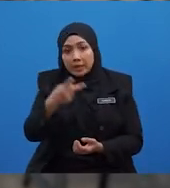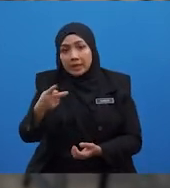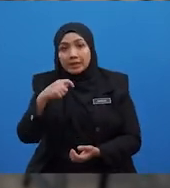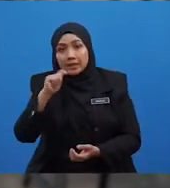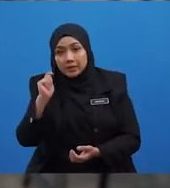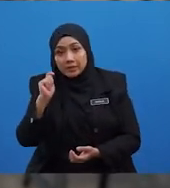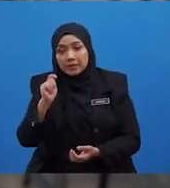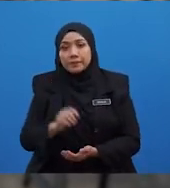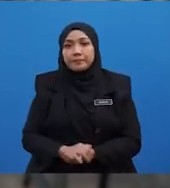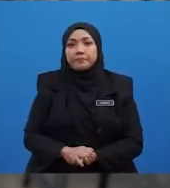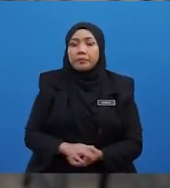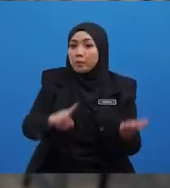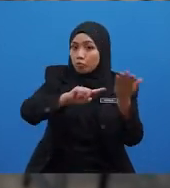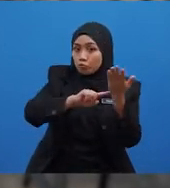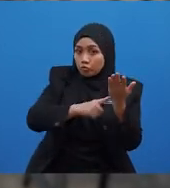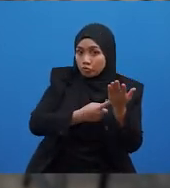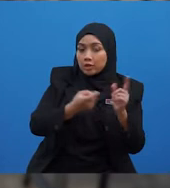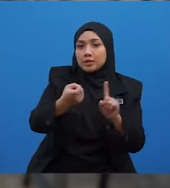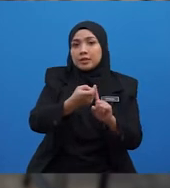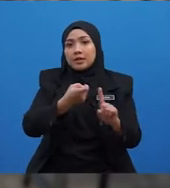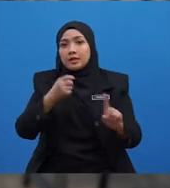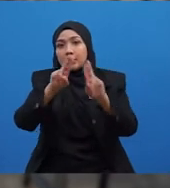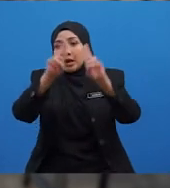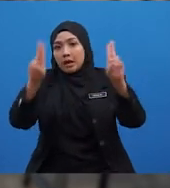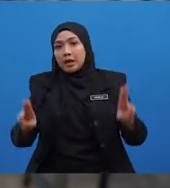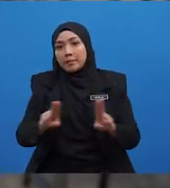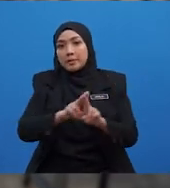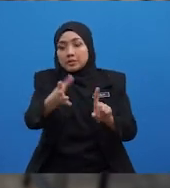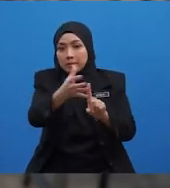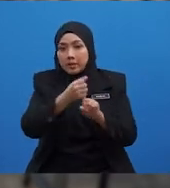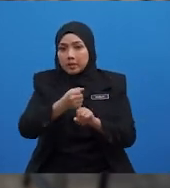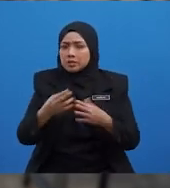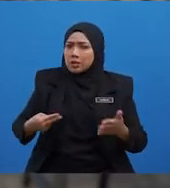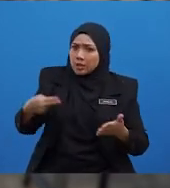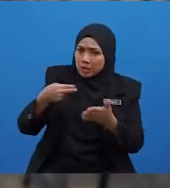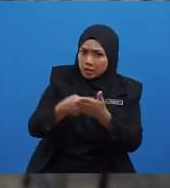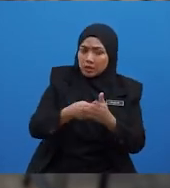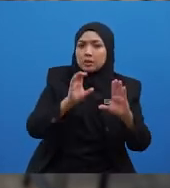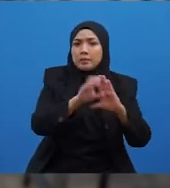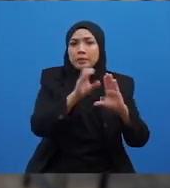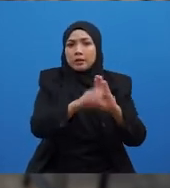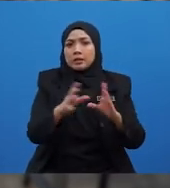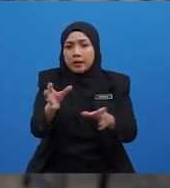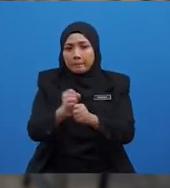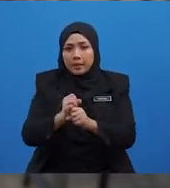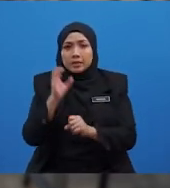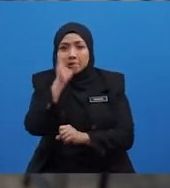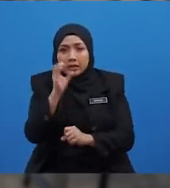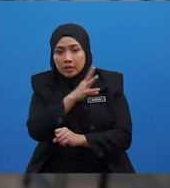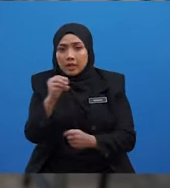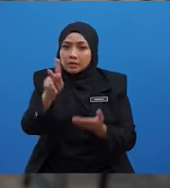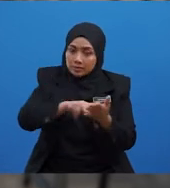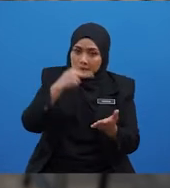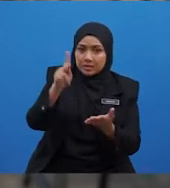bermula daripada membina halaman capaian sehinggalah data dapat dicari dan